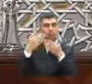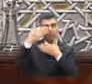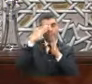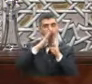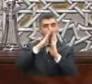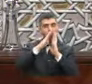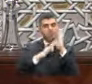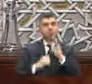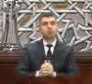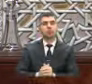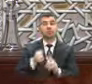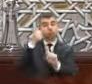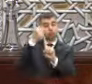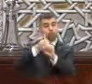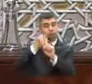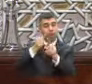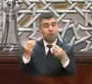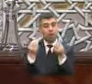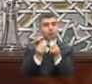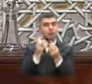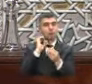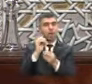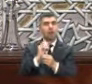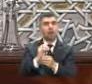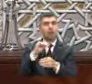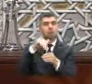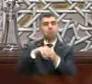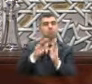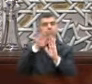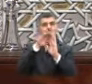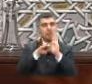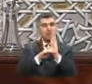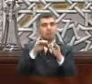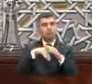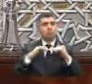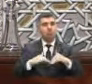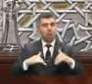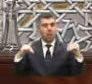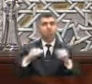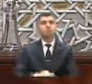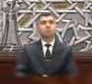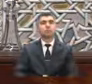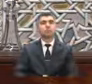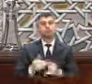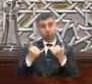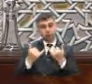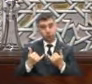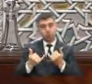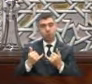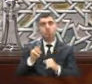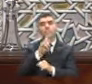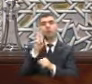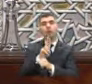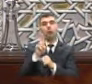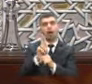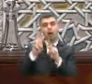وعملا بمقتضيات النظام الداخلي لمجلسنا الموقر، نخصص هذه الجلسة للأسئلة الشفهية لمراقبة